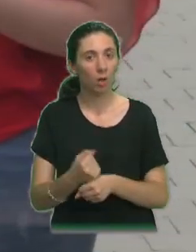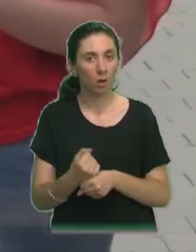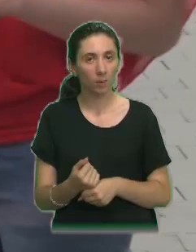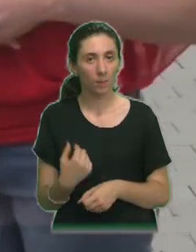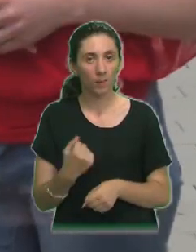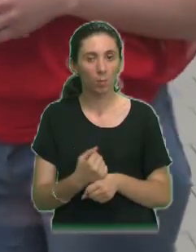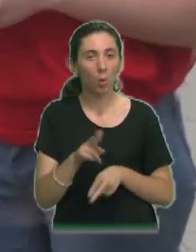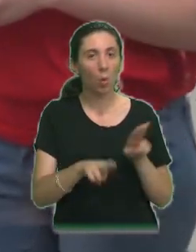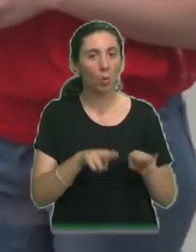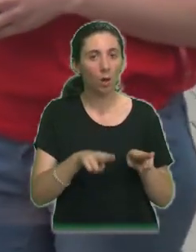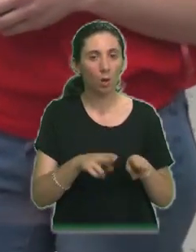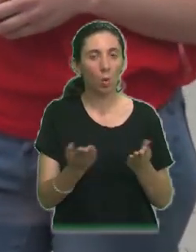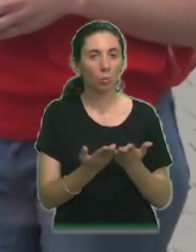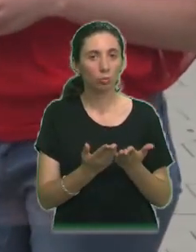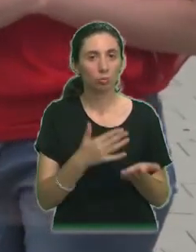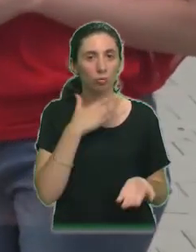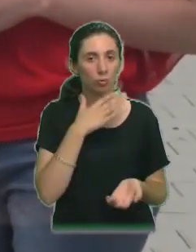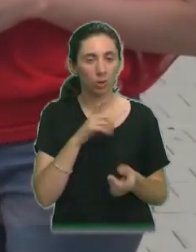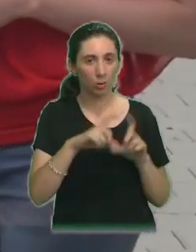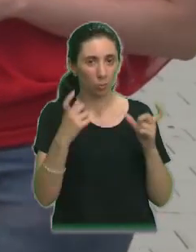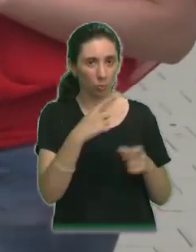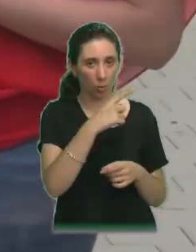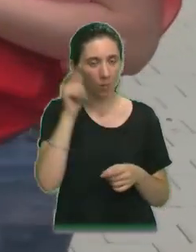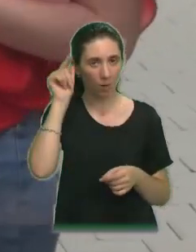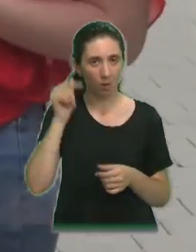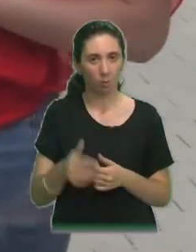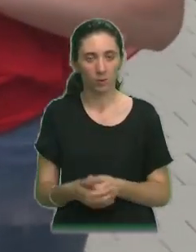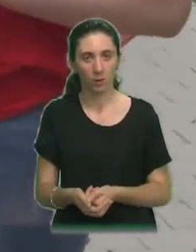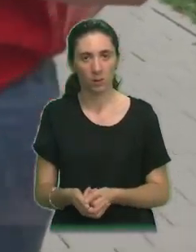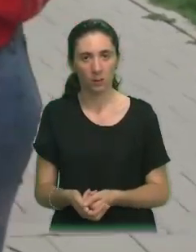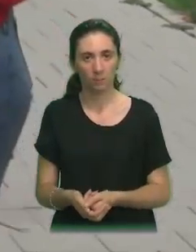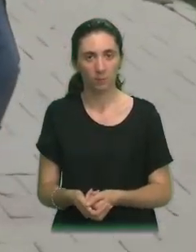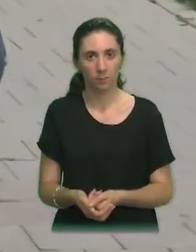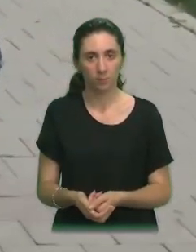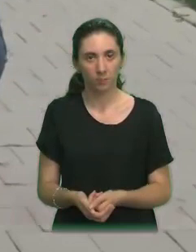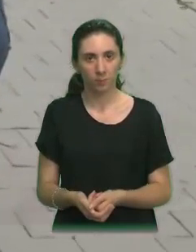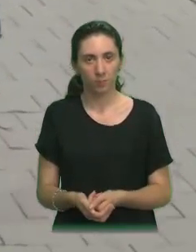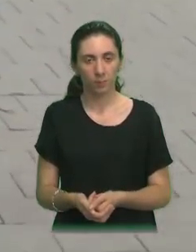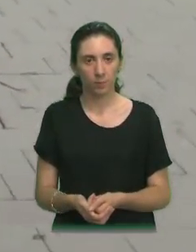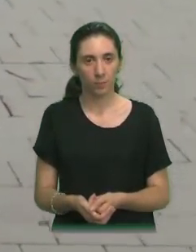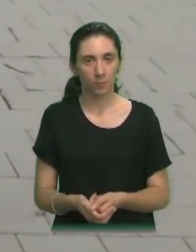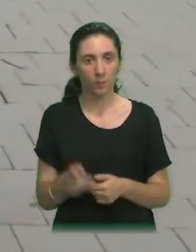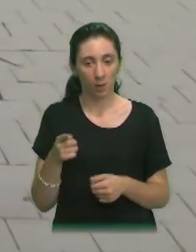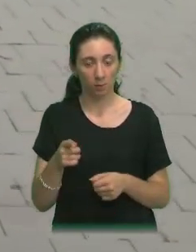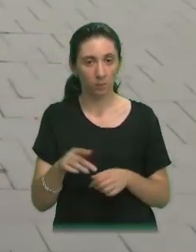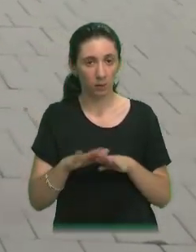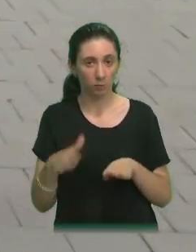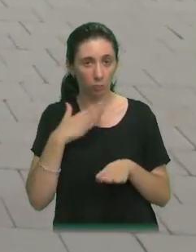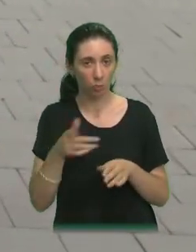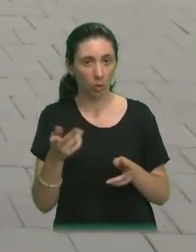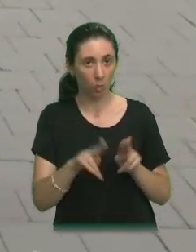Osim sporta, čime se još bavite? Radim. Radite? Što? Odgajatelj sam u učeničkom domu